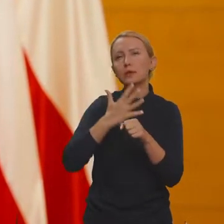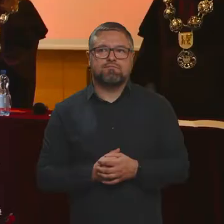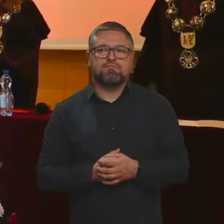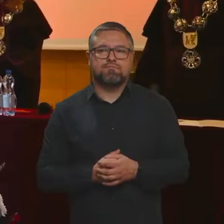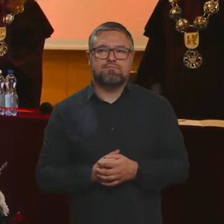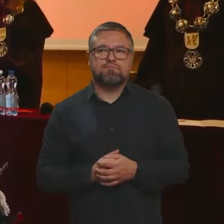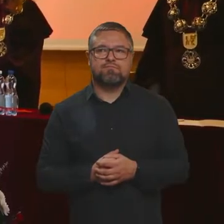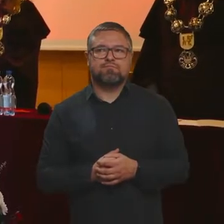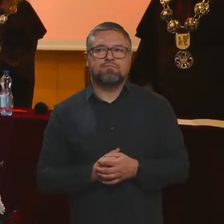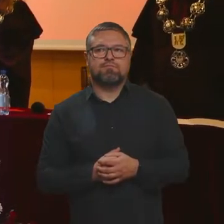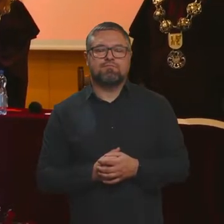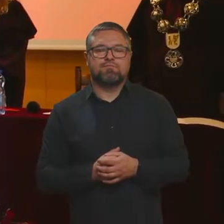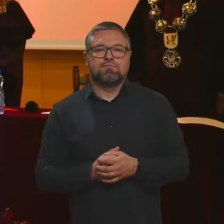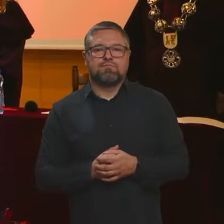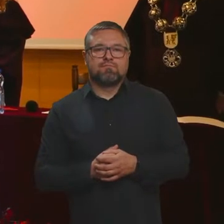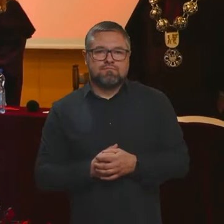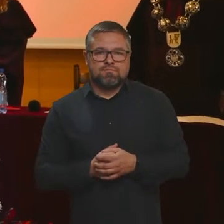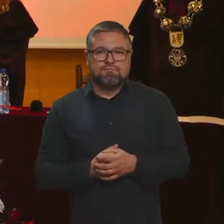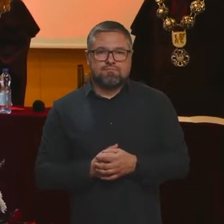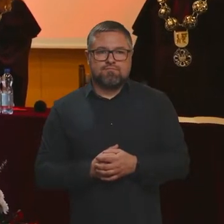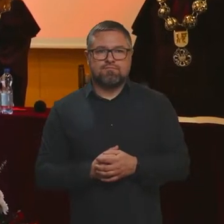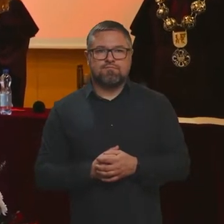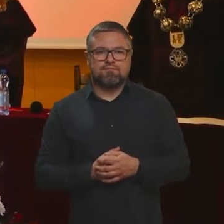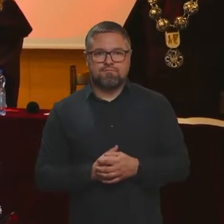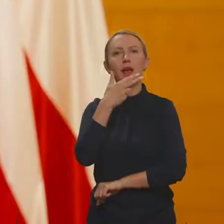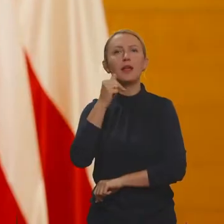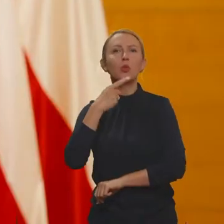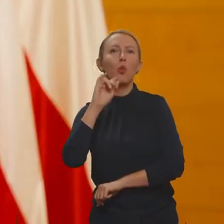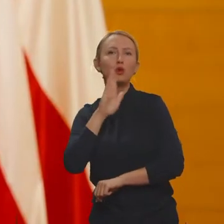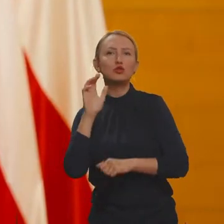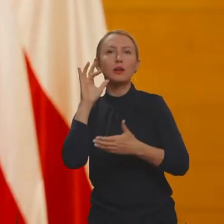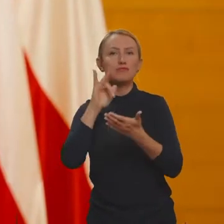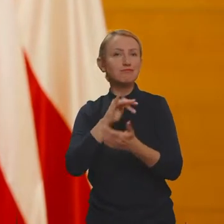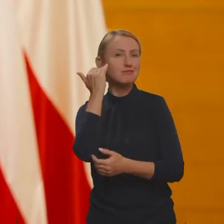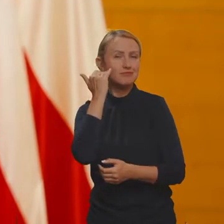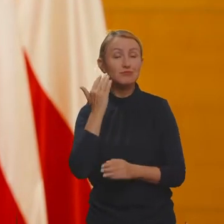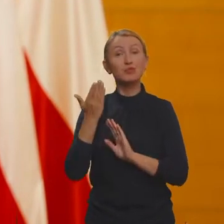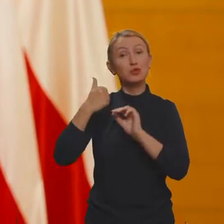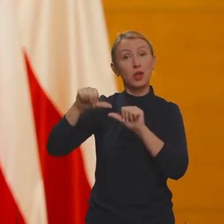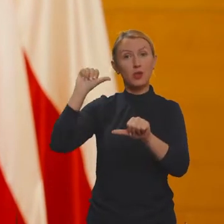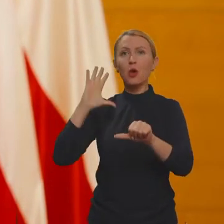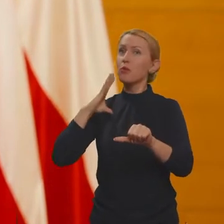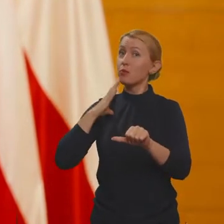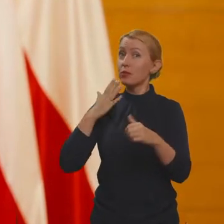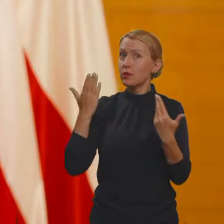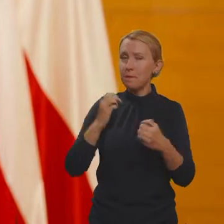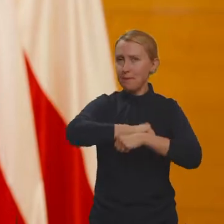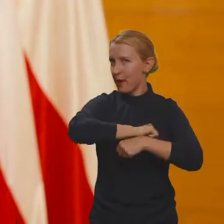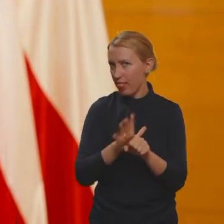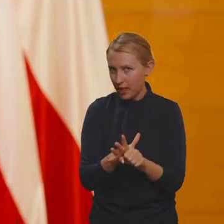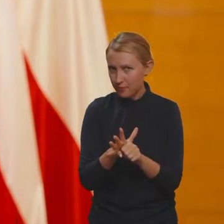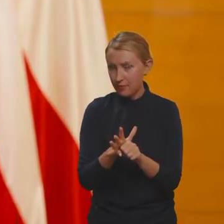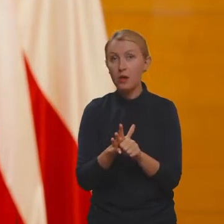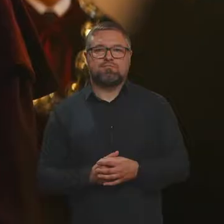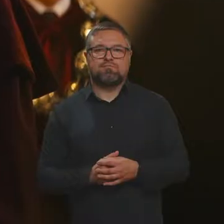naszej Alma Mater, Uniwersytetu Humanistyczno-Przyrodniczego imienia Jana Długosza w Częstochowie. Poprzedni rok przebiegał pod znakiem pandemii,